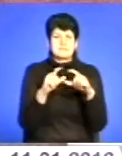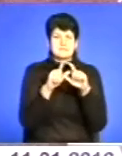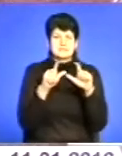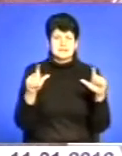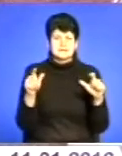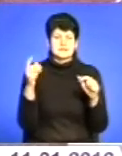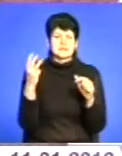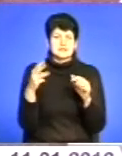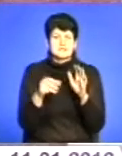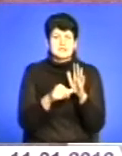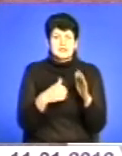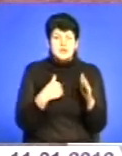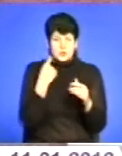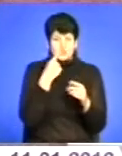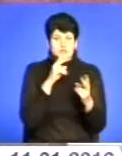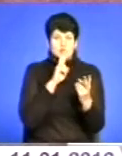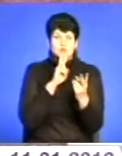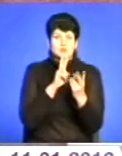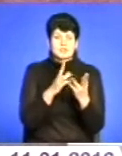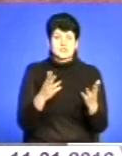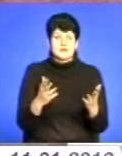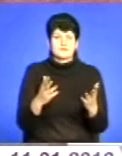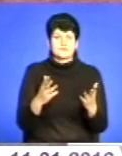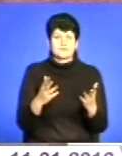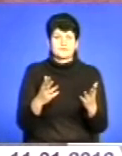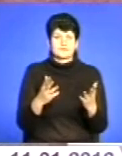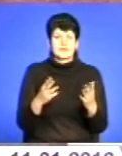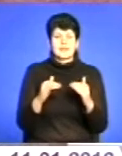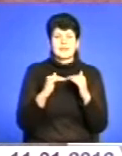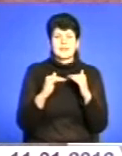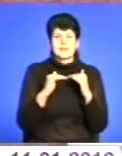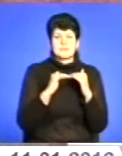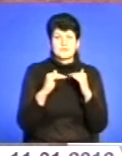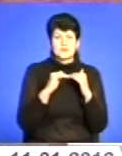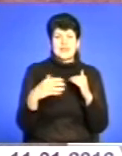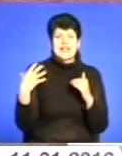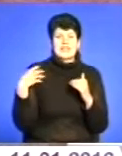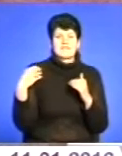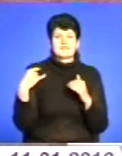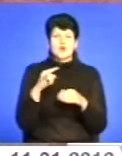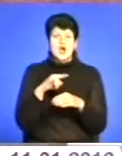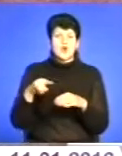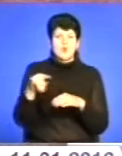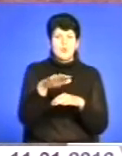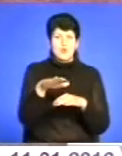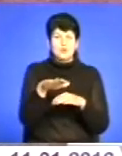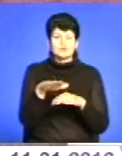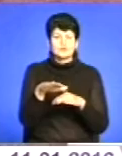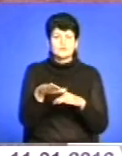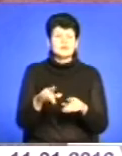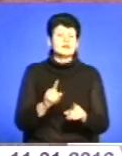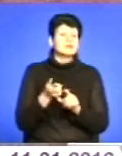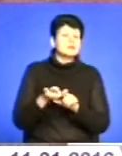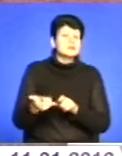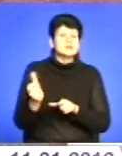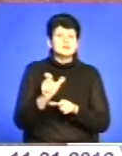«Антіпікіо-36», який я особисто зустрічав на льотному полі Львівського аеропорту, вже надзвичайно